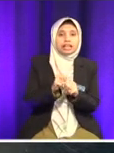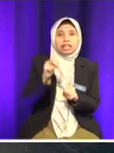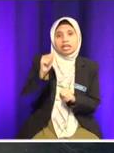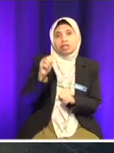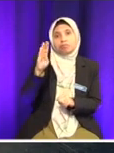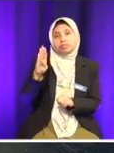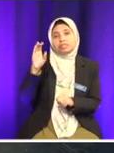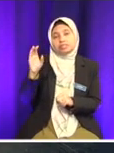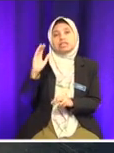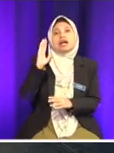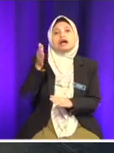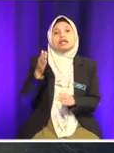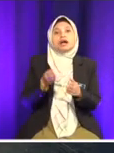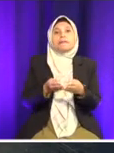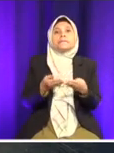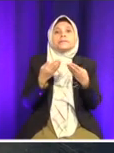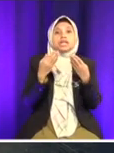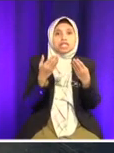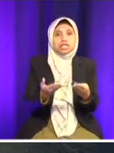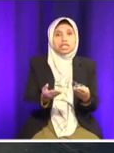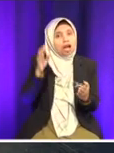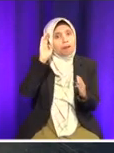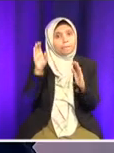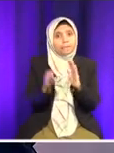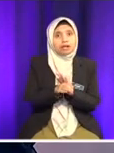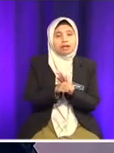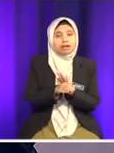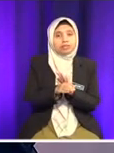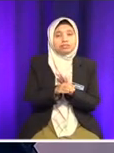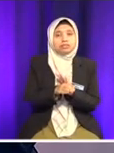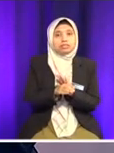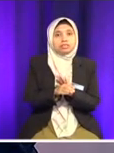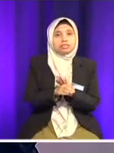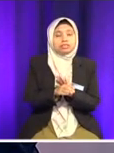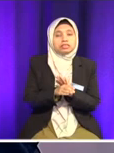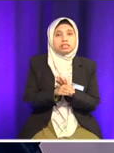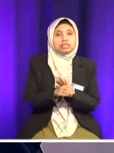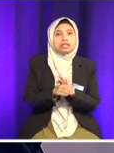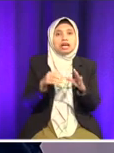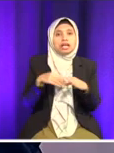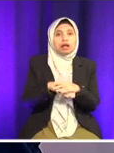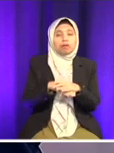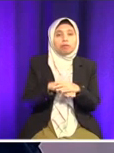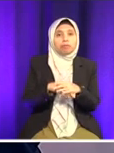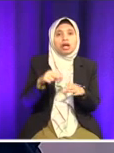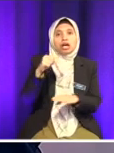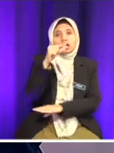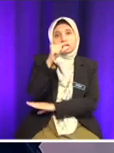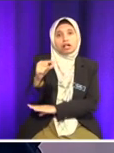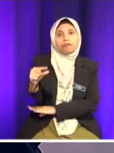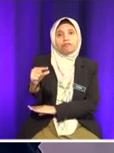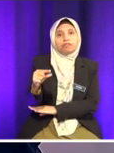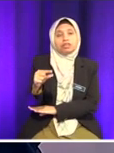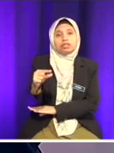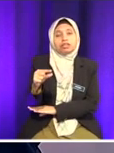akan memberi gambaran ataupun akan diterjemahkan di dalam daripada fungsi